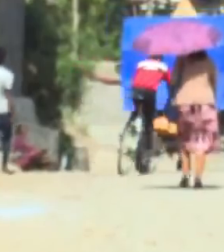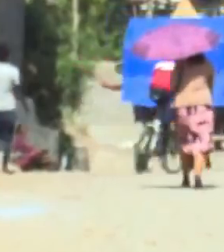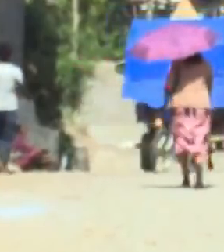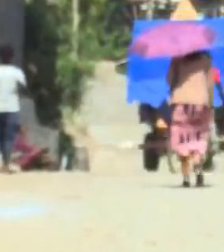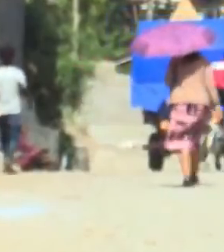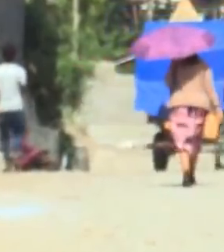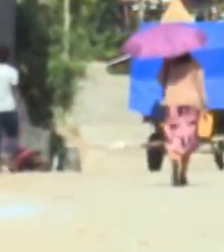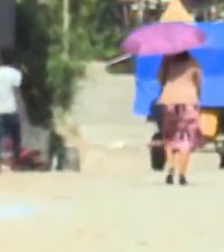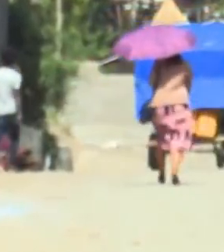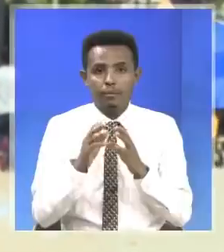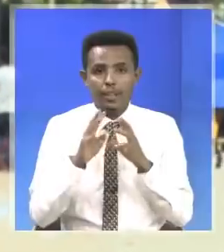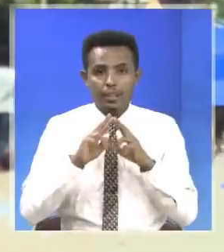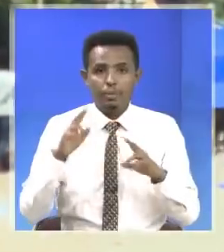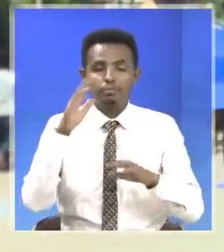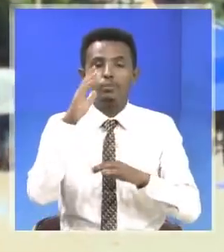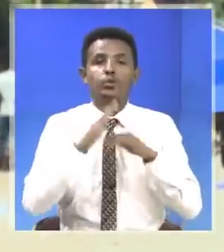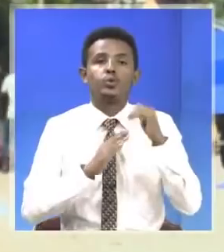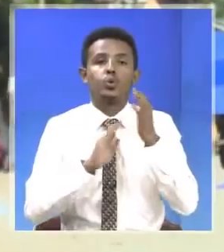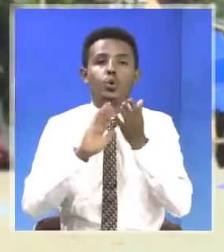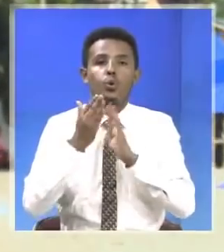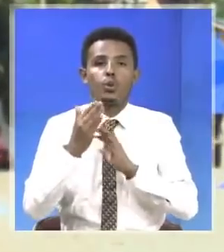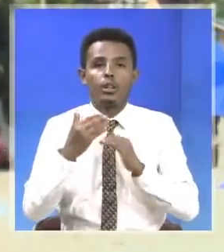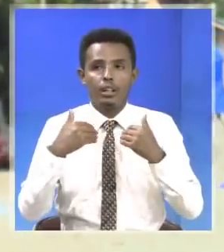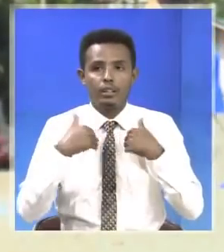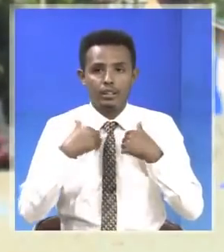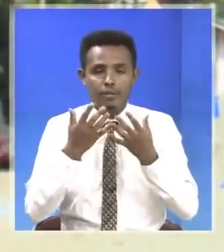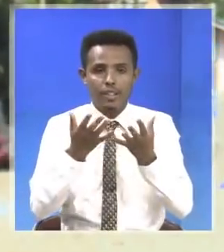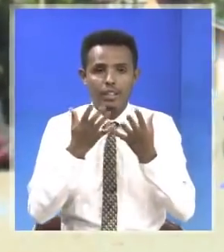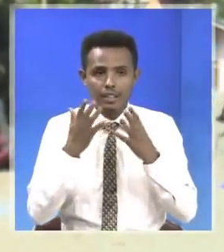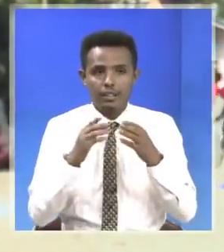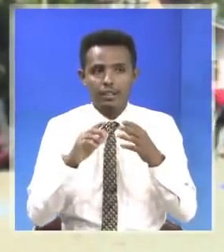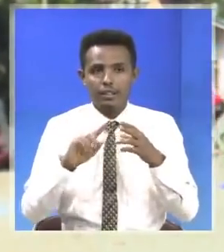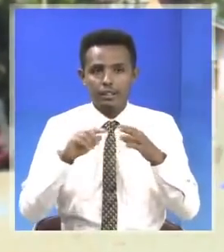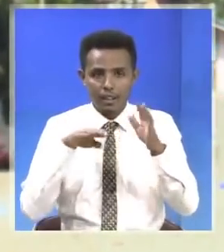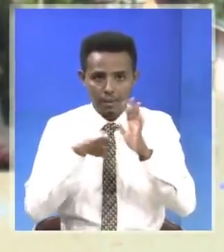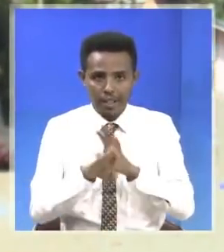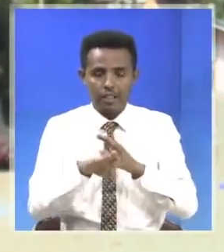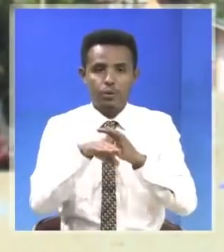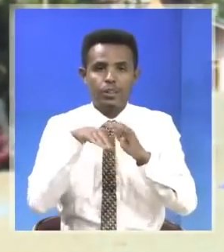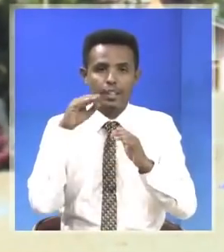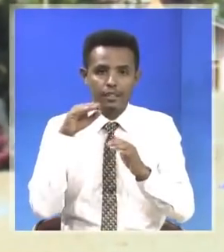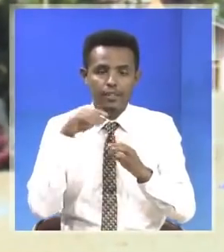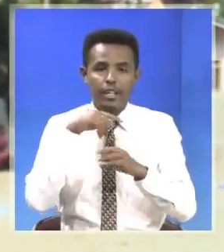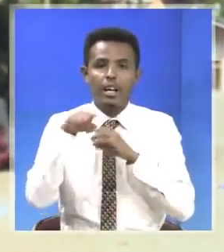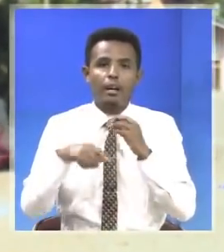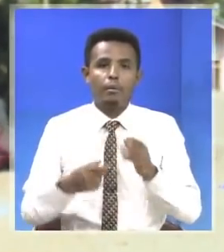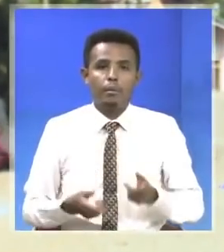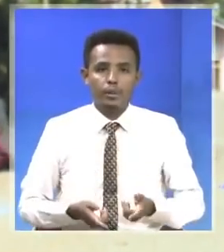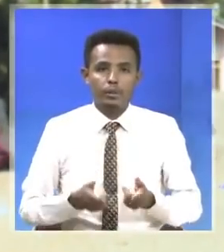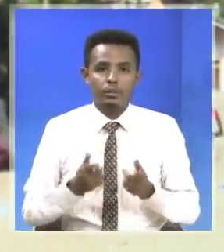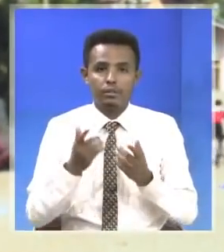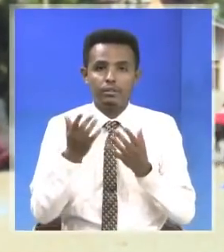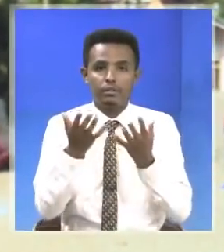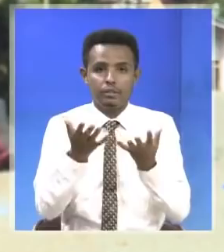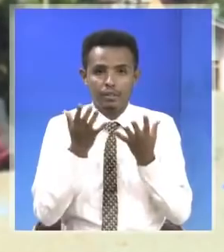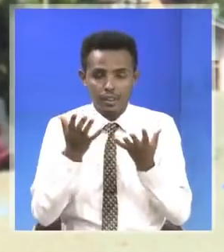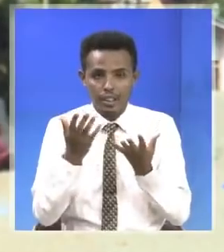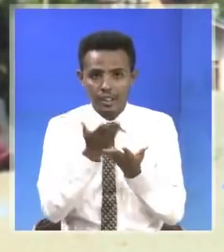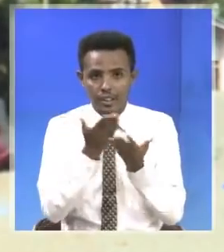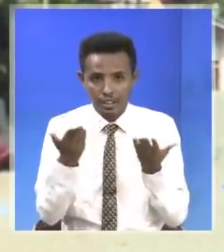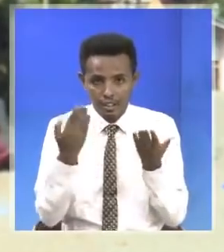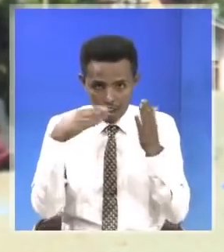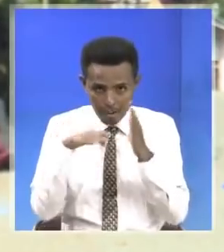ምቹ ሆኖልናል። እንደ ልባችን እንወጣለን እንገባለን። አካባቢያችን አምሯል። ውሃም ጎርፍ ሲኖር እንደ ልቦ